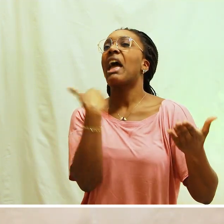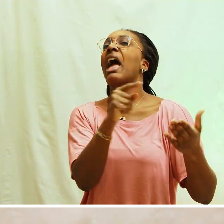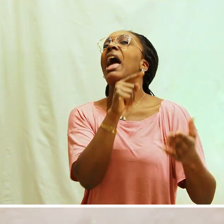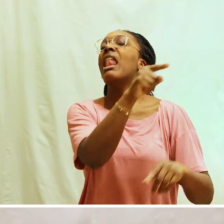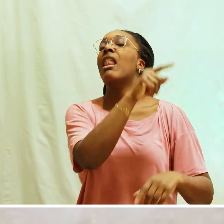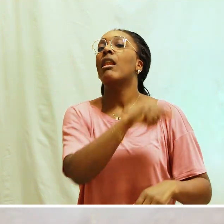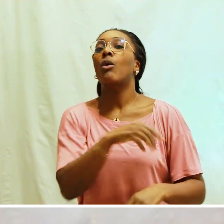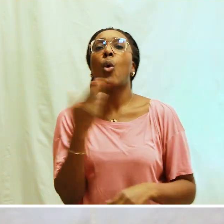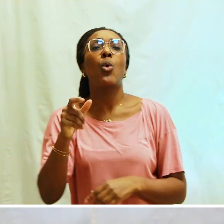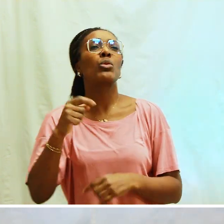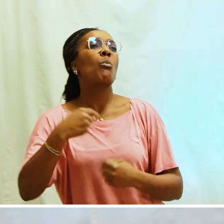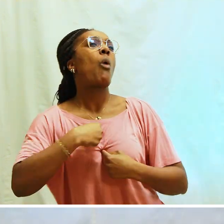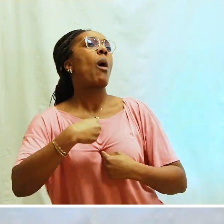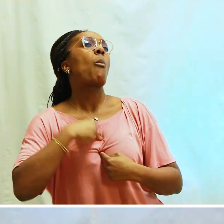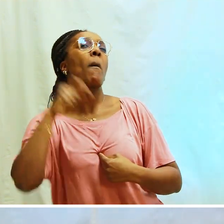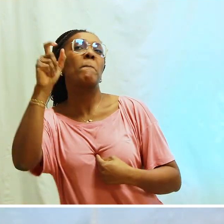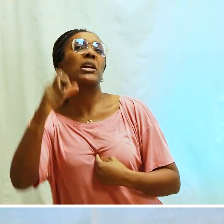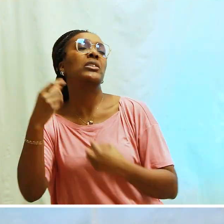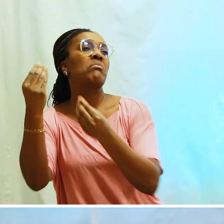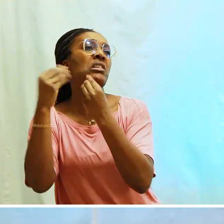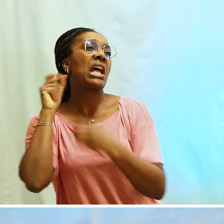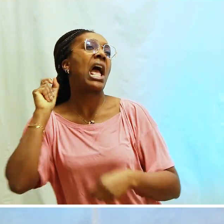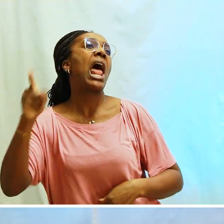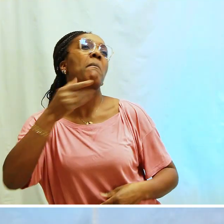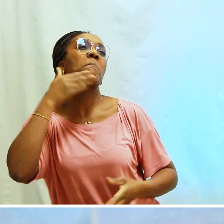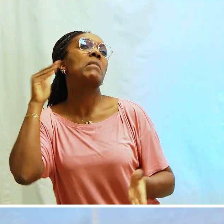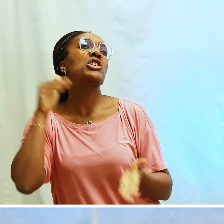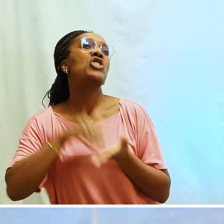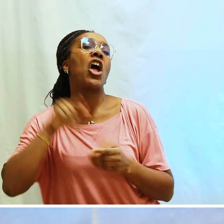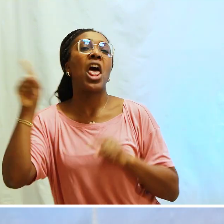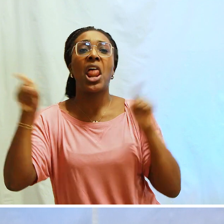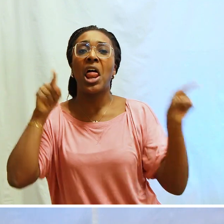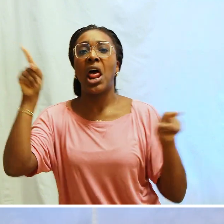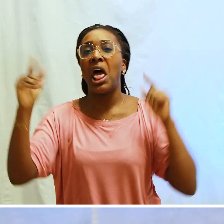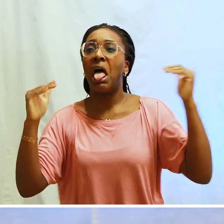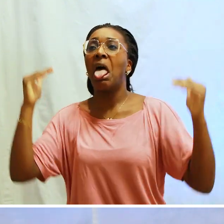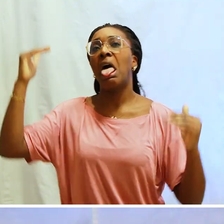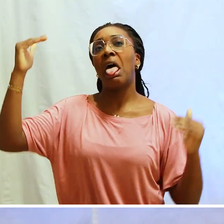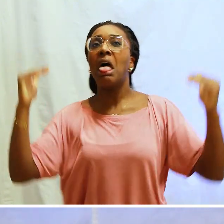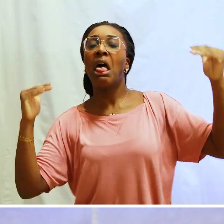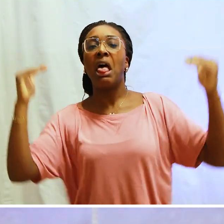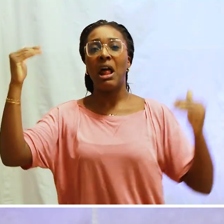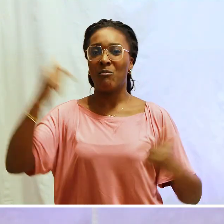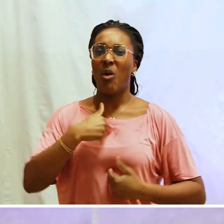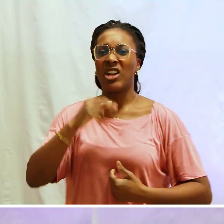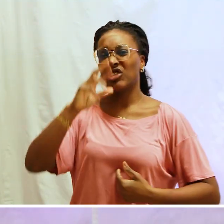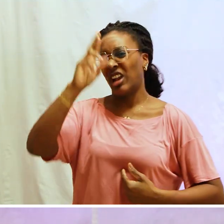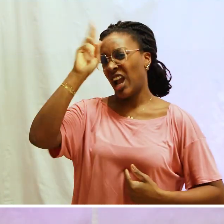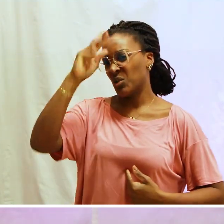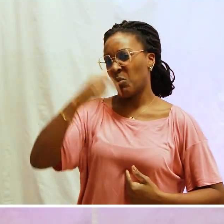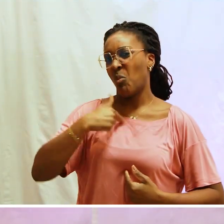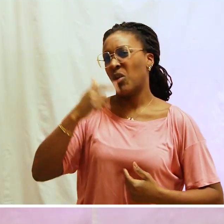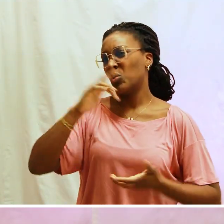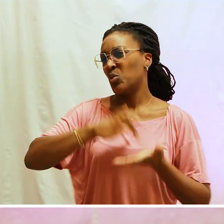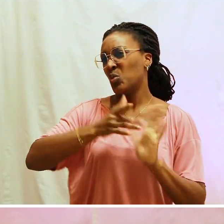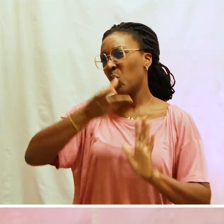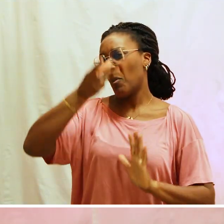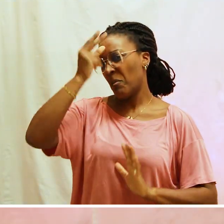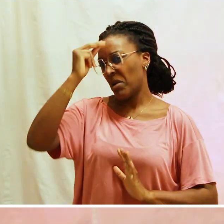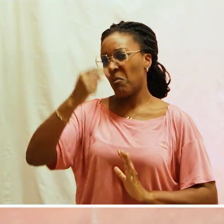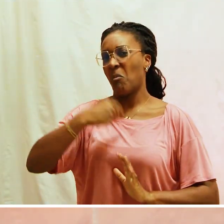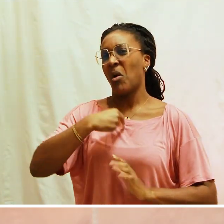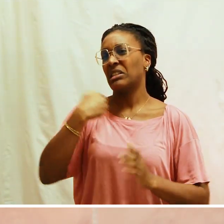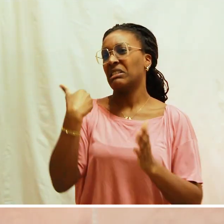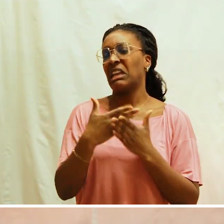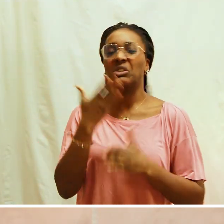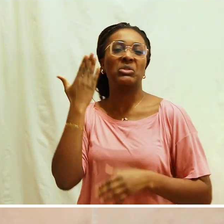qui dit, moi, la personne qui veut toujours s'élever, moi j'ai raison, moi j'ai tout compris, moi je veux ceci,